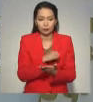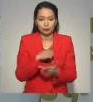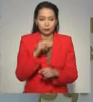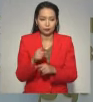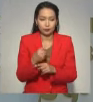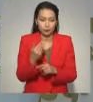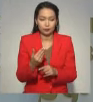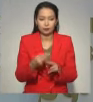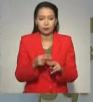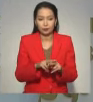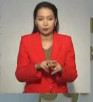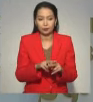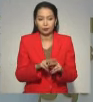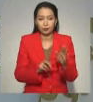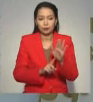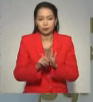Иммунитетті көтеріп сақтау